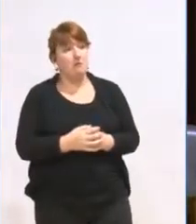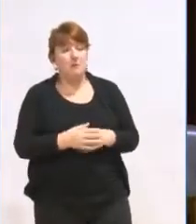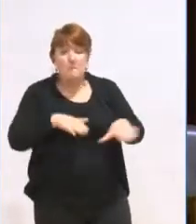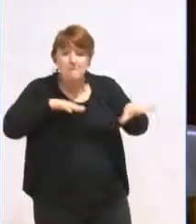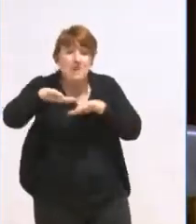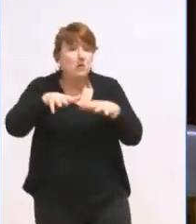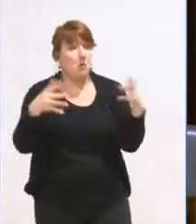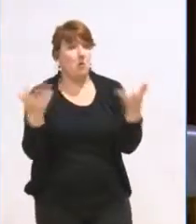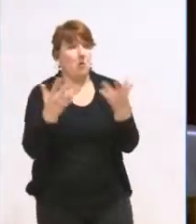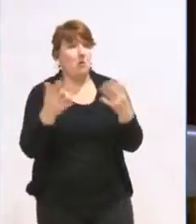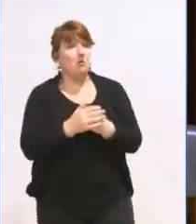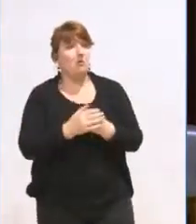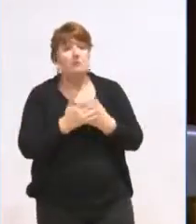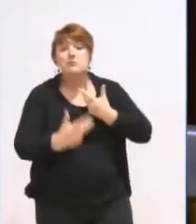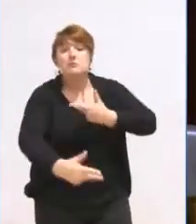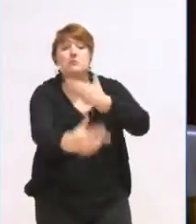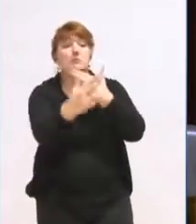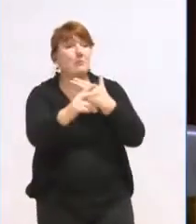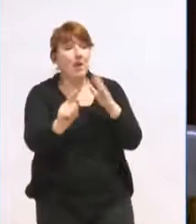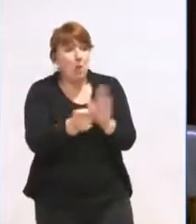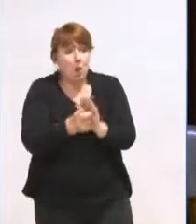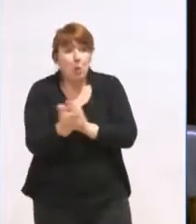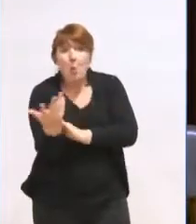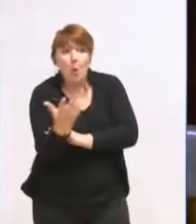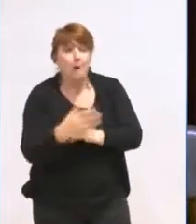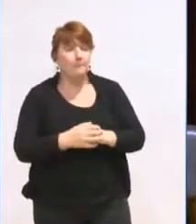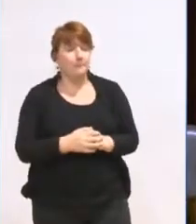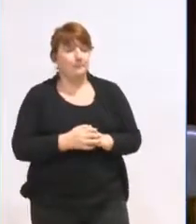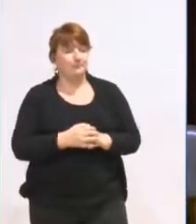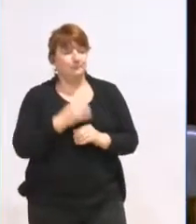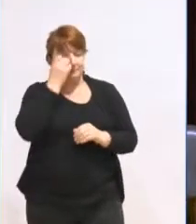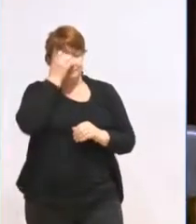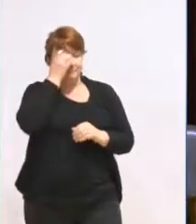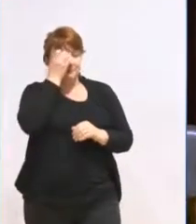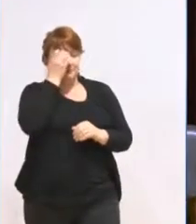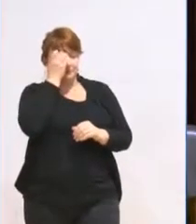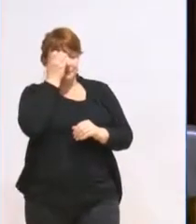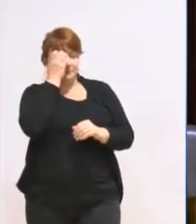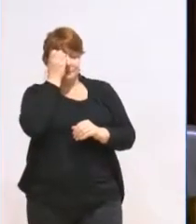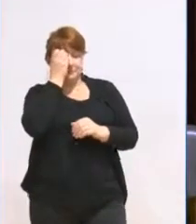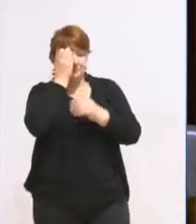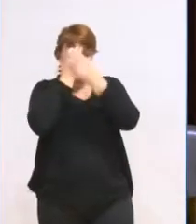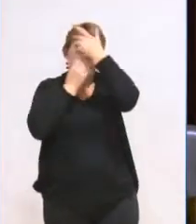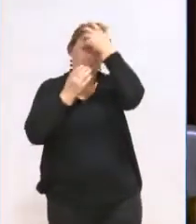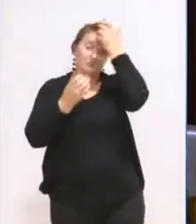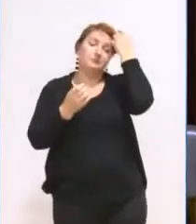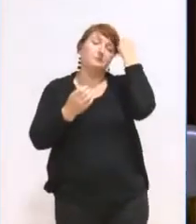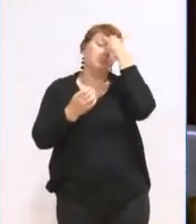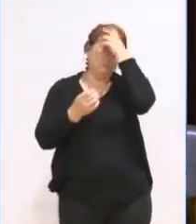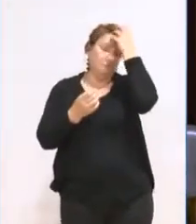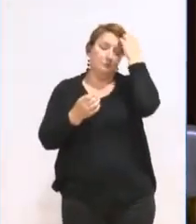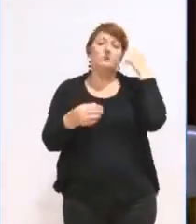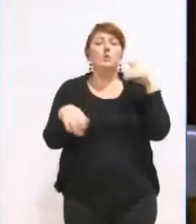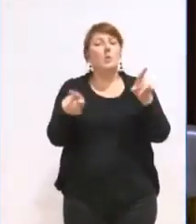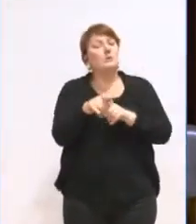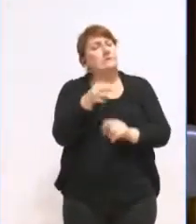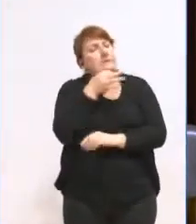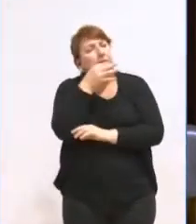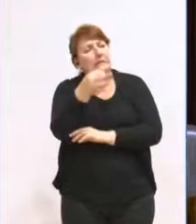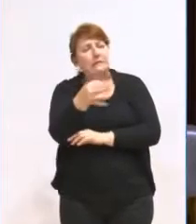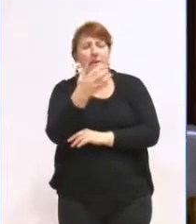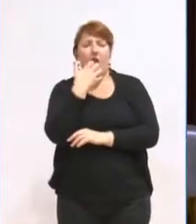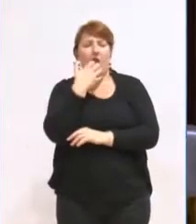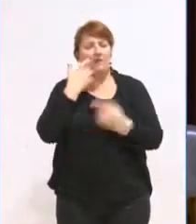et dans quelle temporalité. Vous écrivez enfin que vous souhaitez le retour de l'éducation spécialisée en